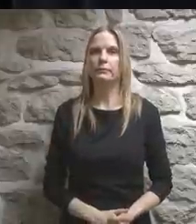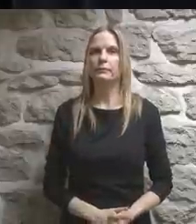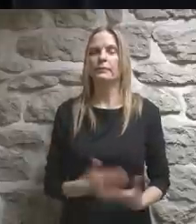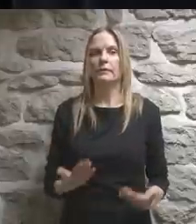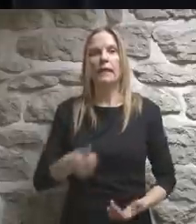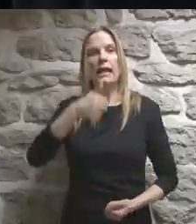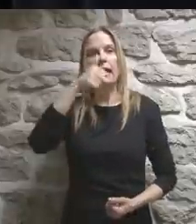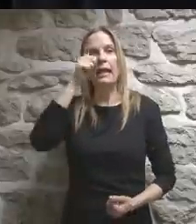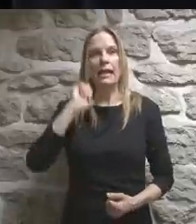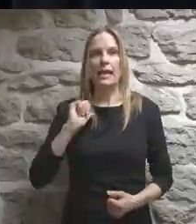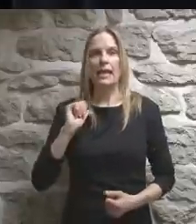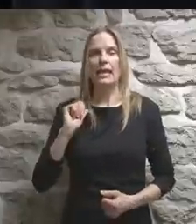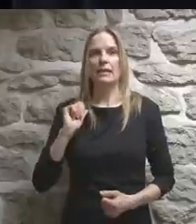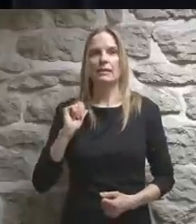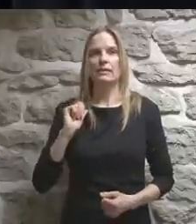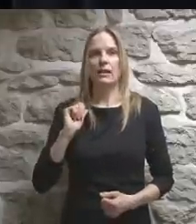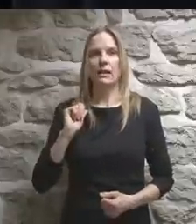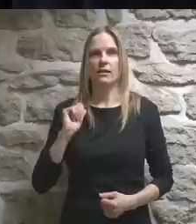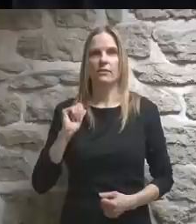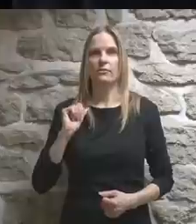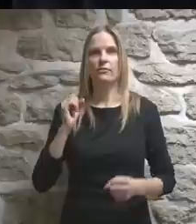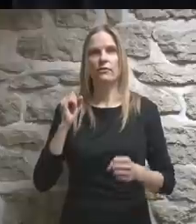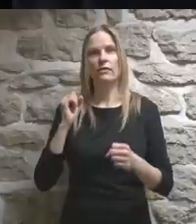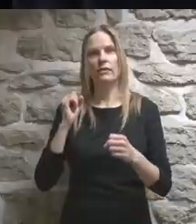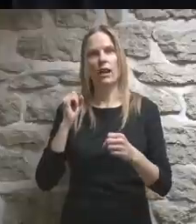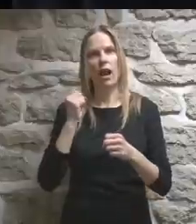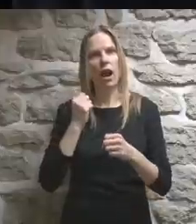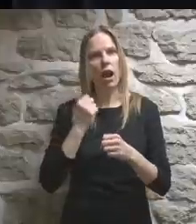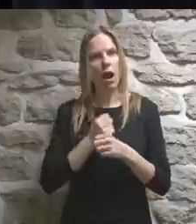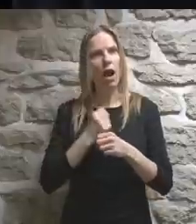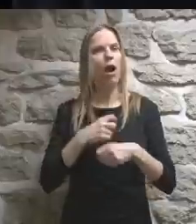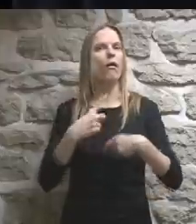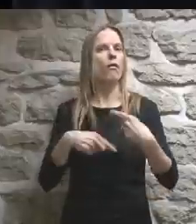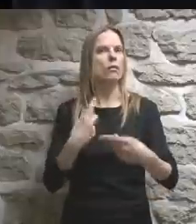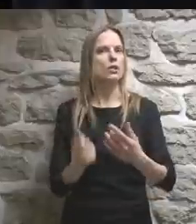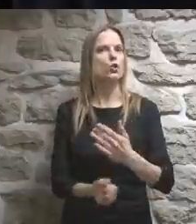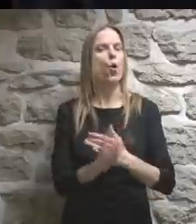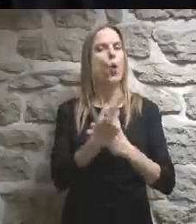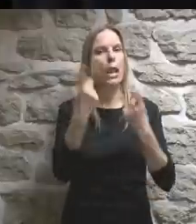panime eilsest tööle nii-öelda sellise